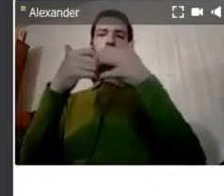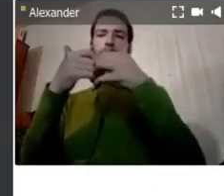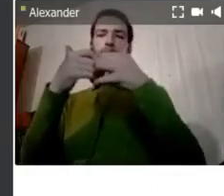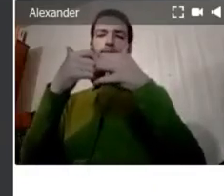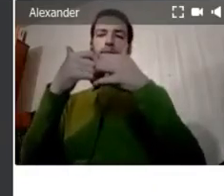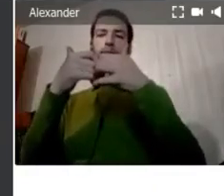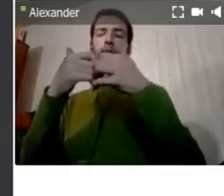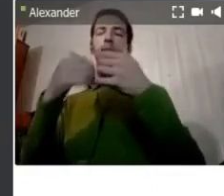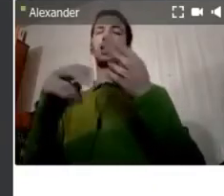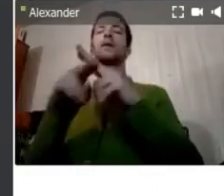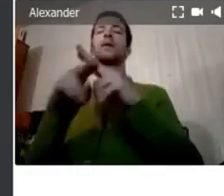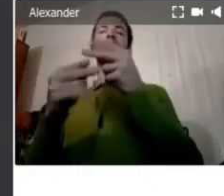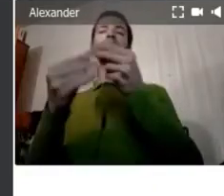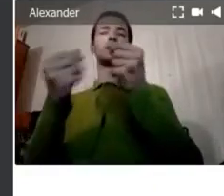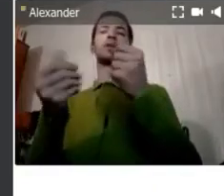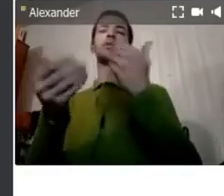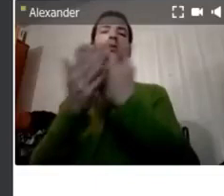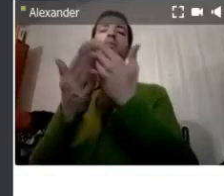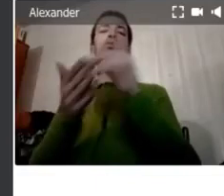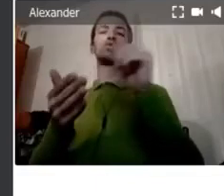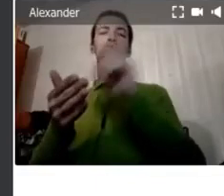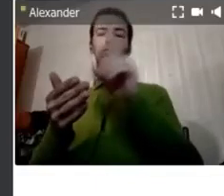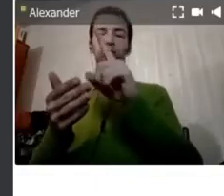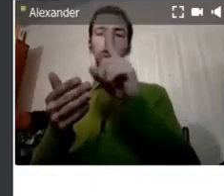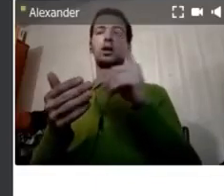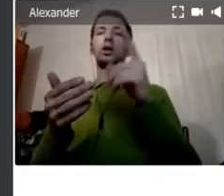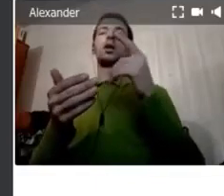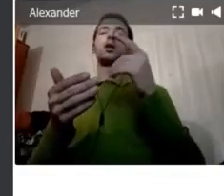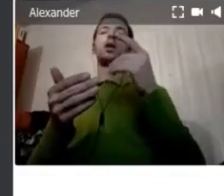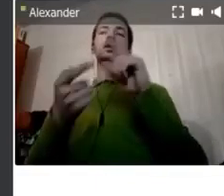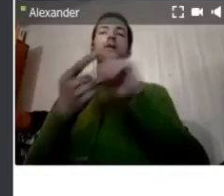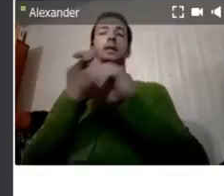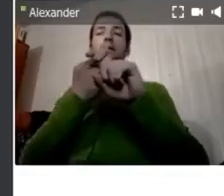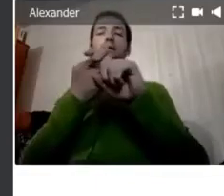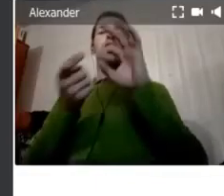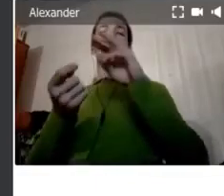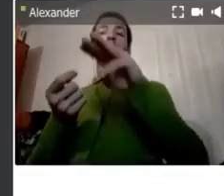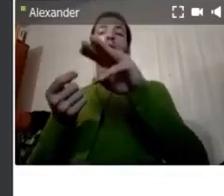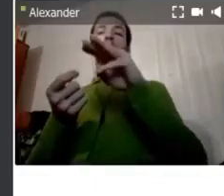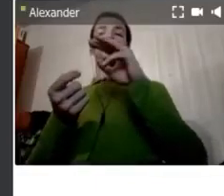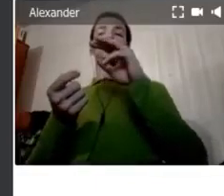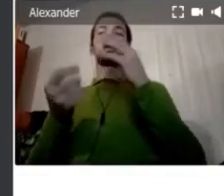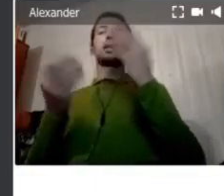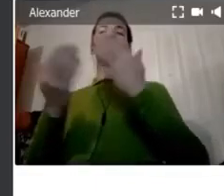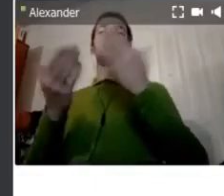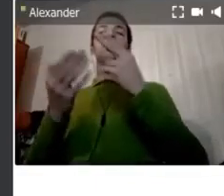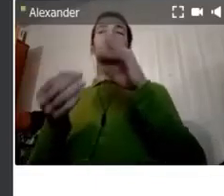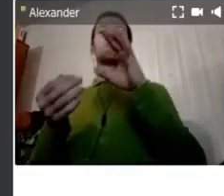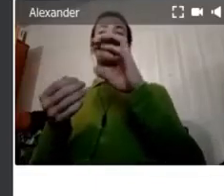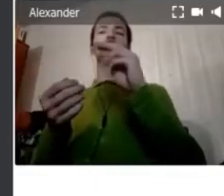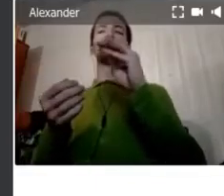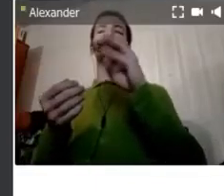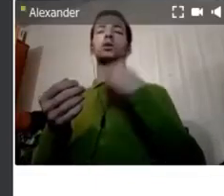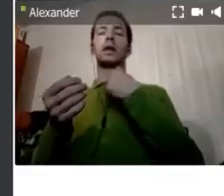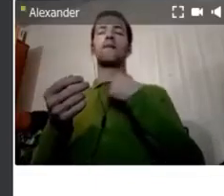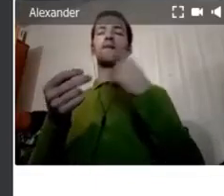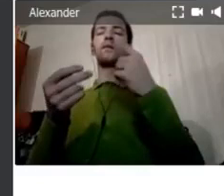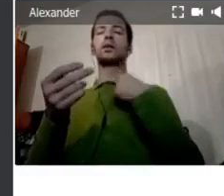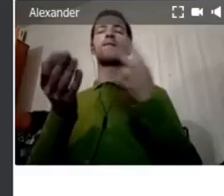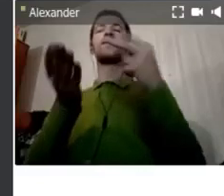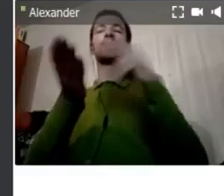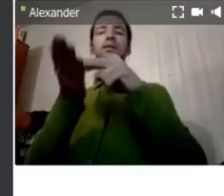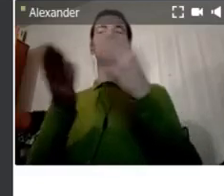простым языком. От 6 до 8 клиентов. Первая задача, которую вы должны выполнить. Не личных